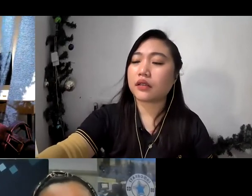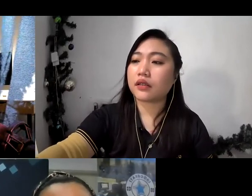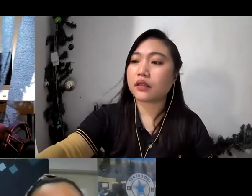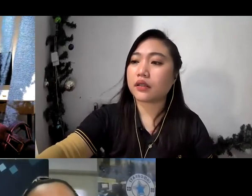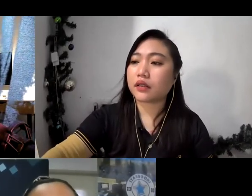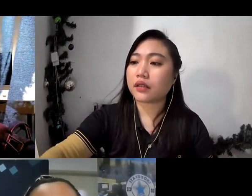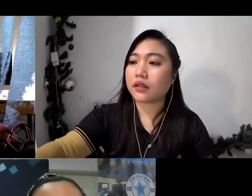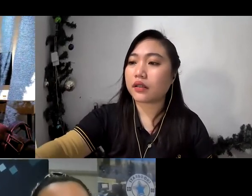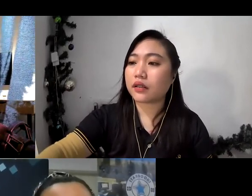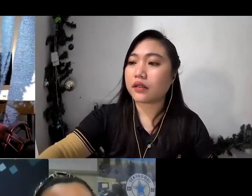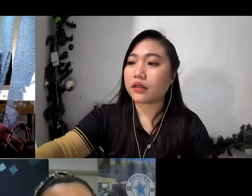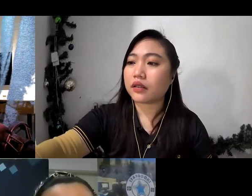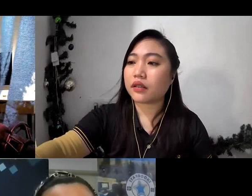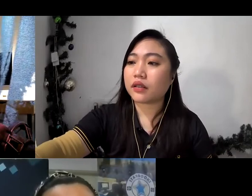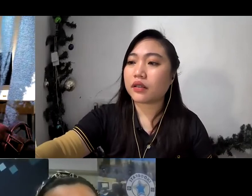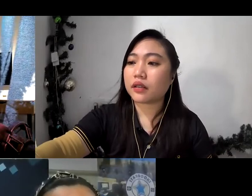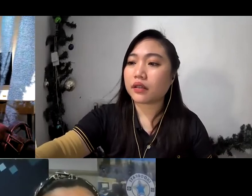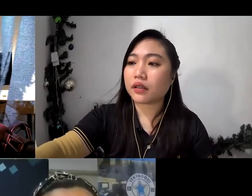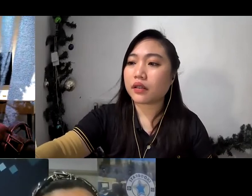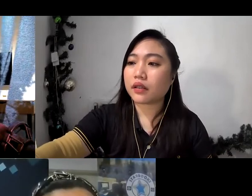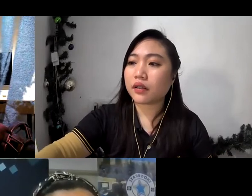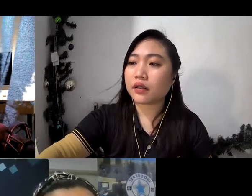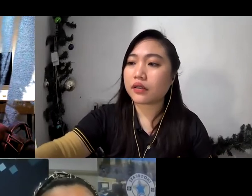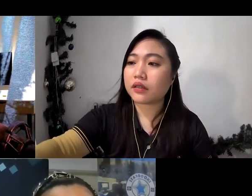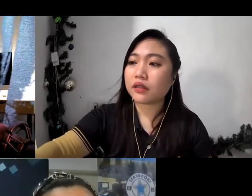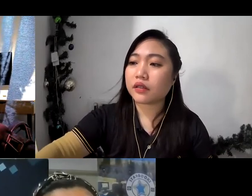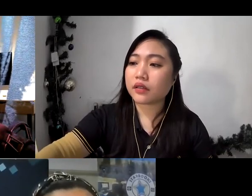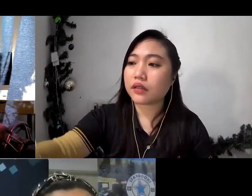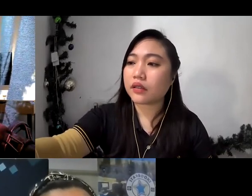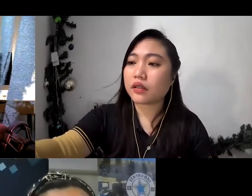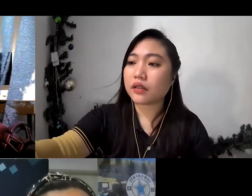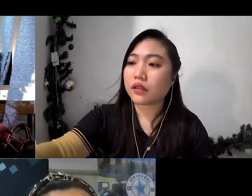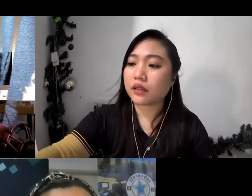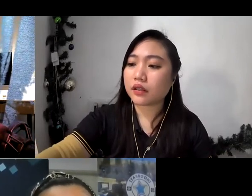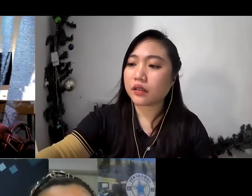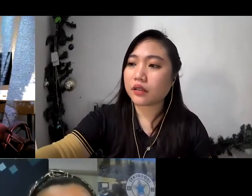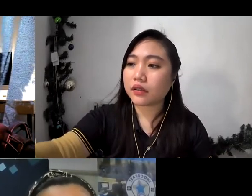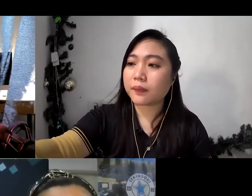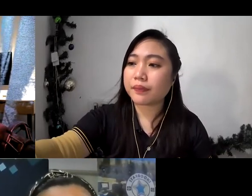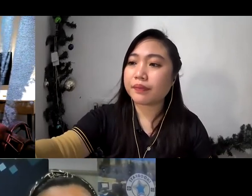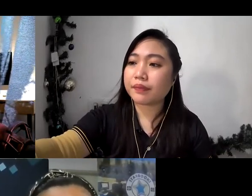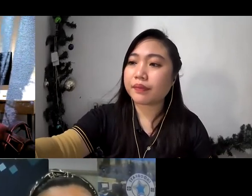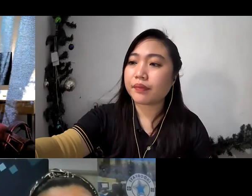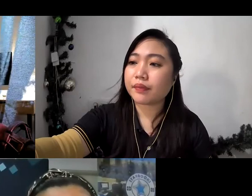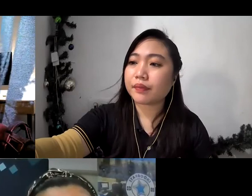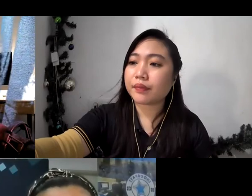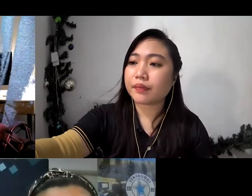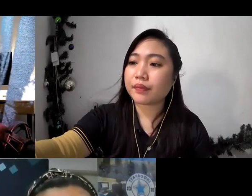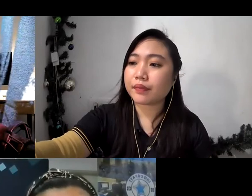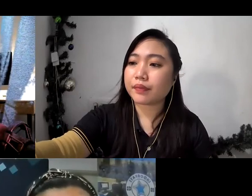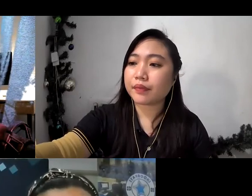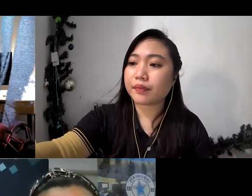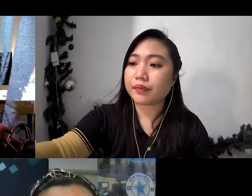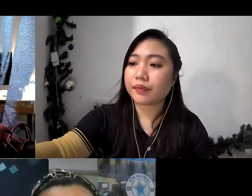Archie Suma. So, ang question po is, na-amend na po ba ang RA 8972